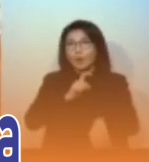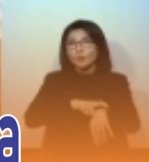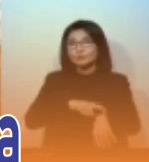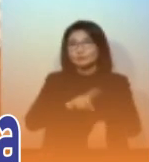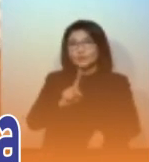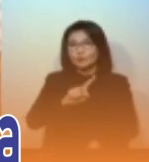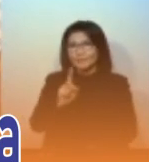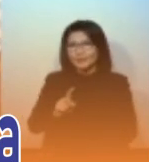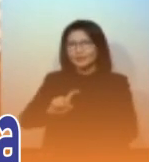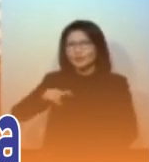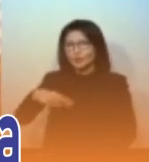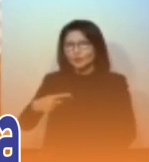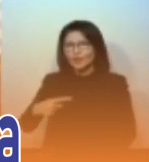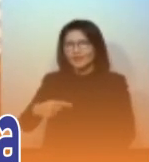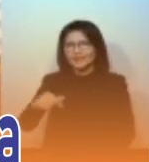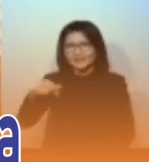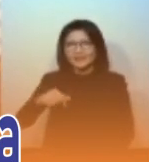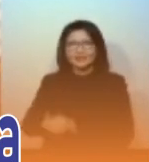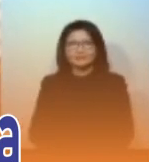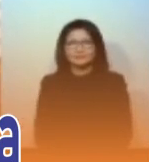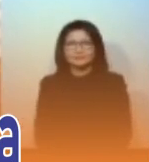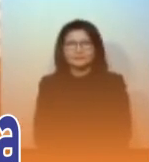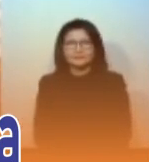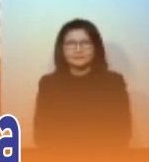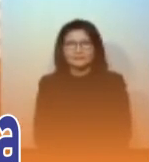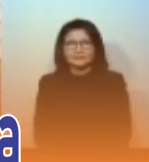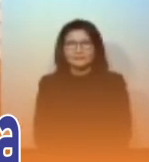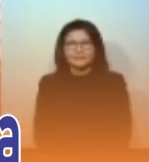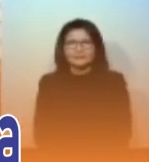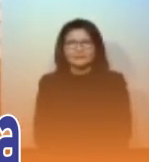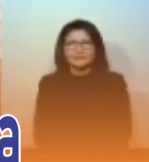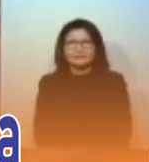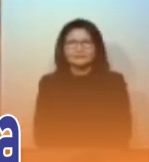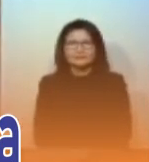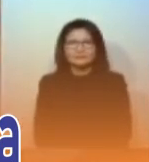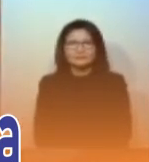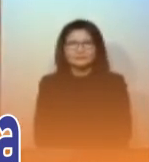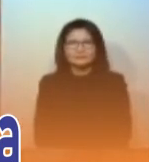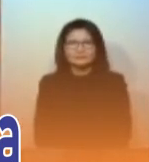1 menit dimulai dari sekarang.